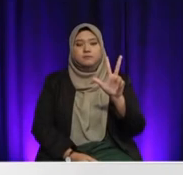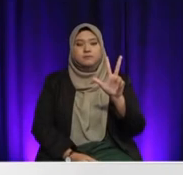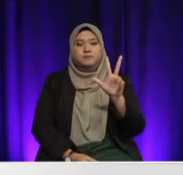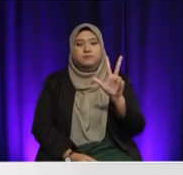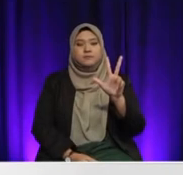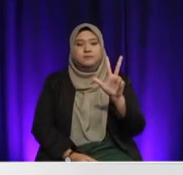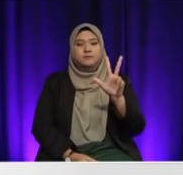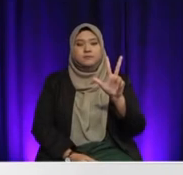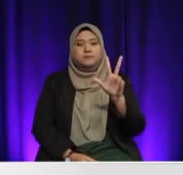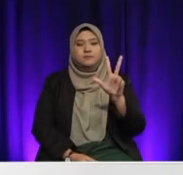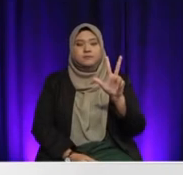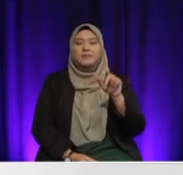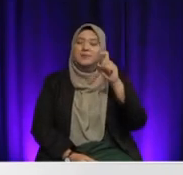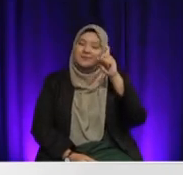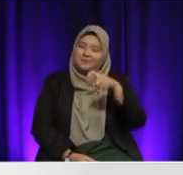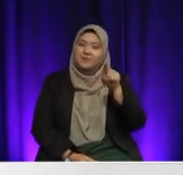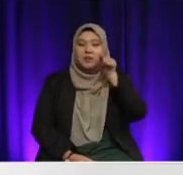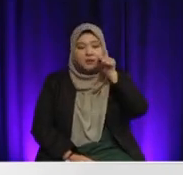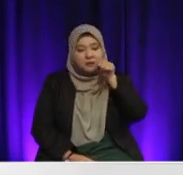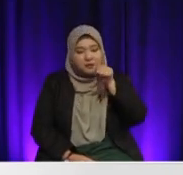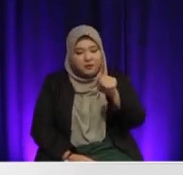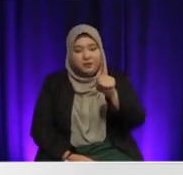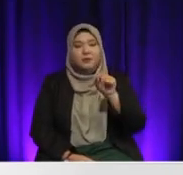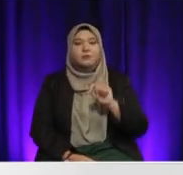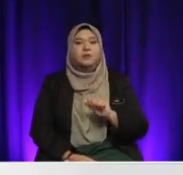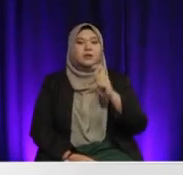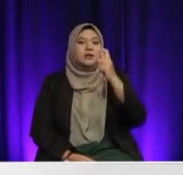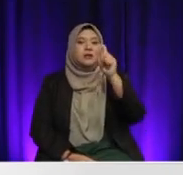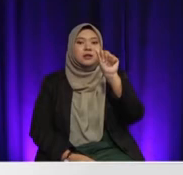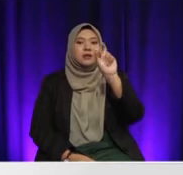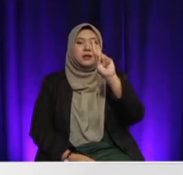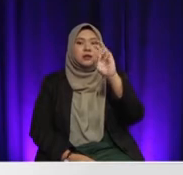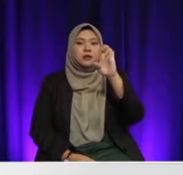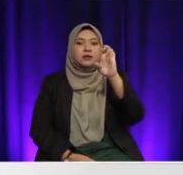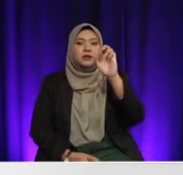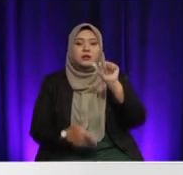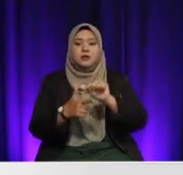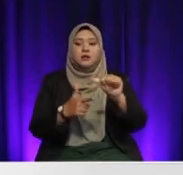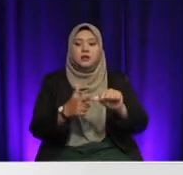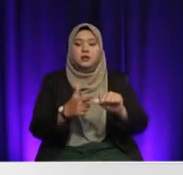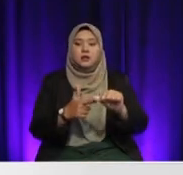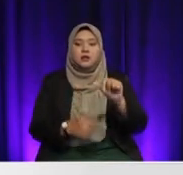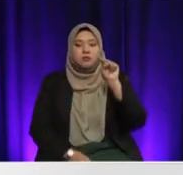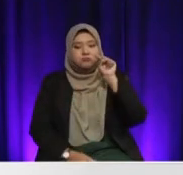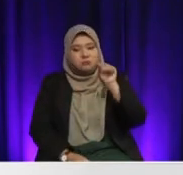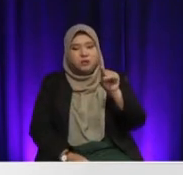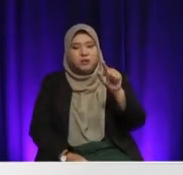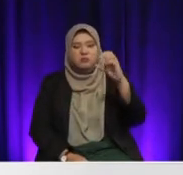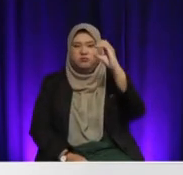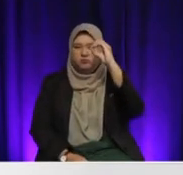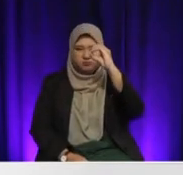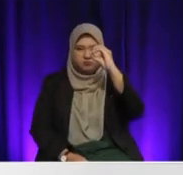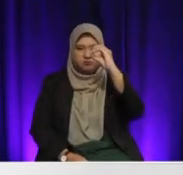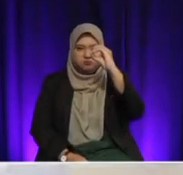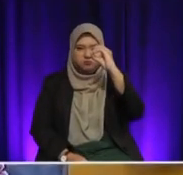Menekan butang teh. Ya, menekan kita butang? Kena tekan butang teh atau zero. Sebab bila kita letak mangkuk,